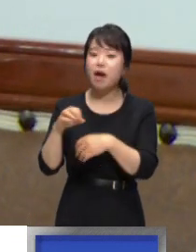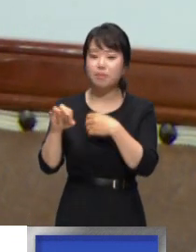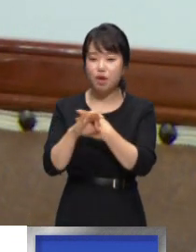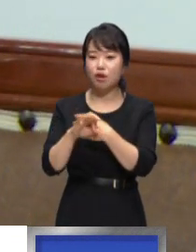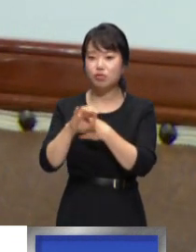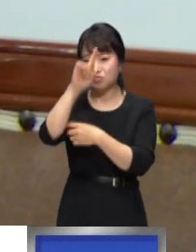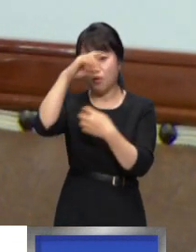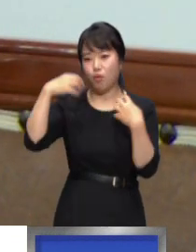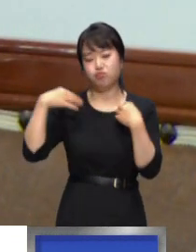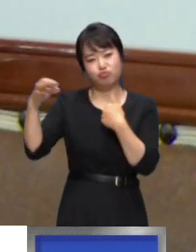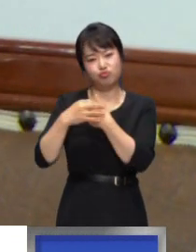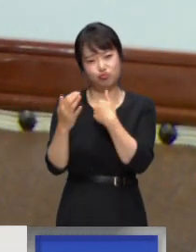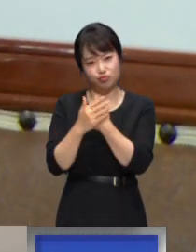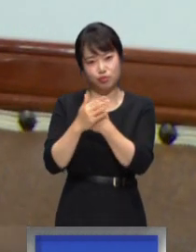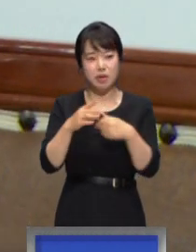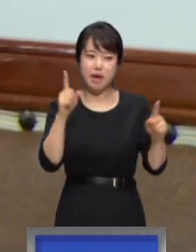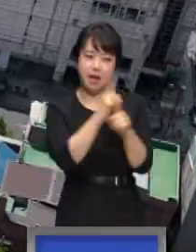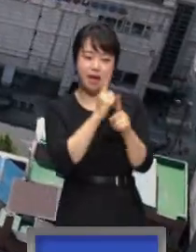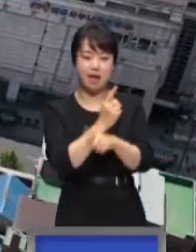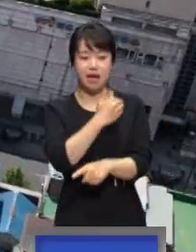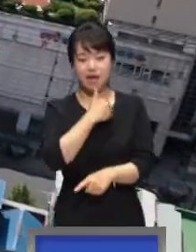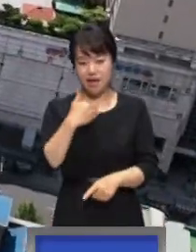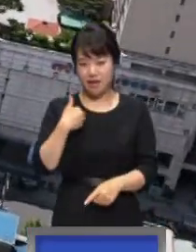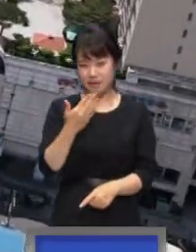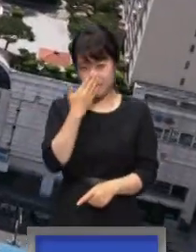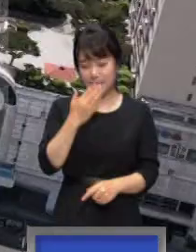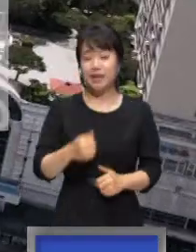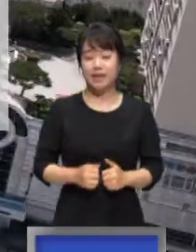좋은 결과가 있을 것 같습니다.